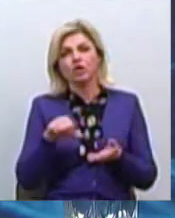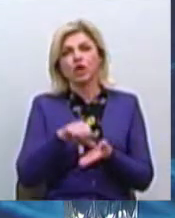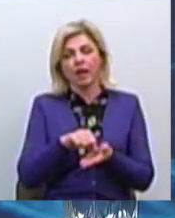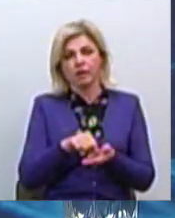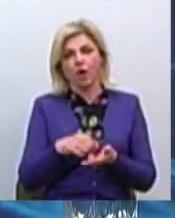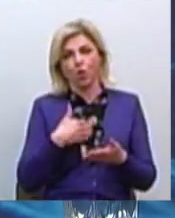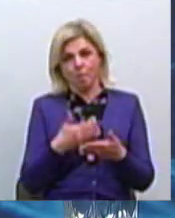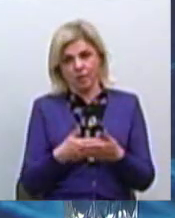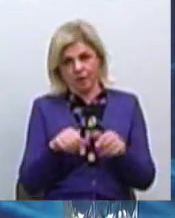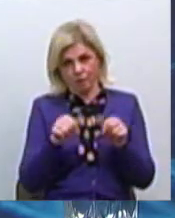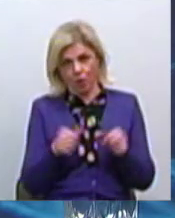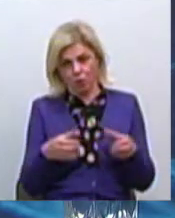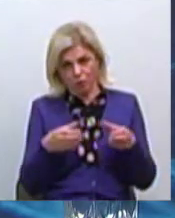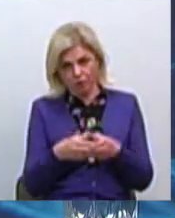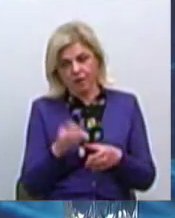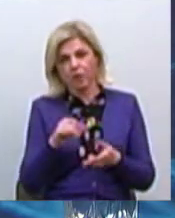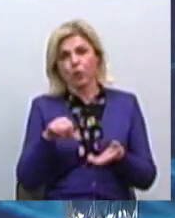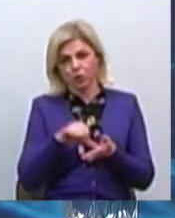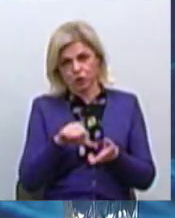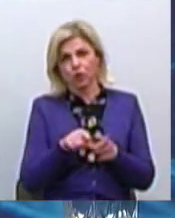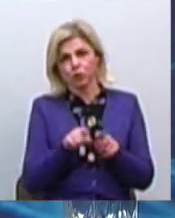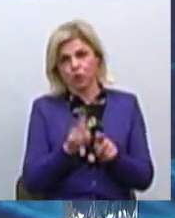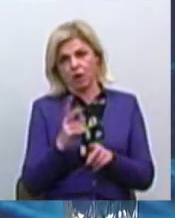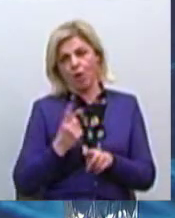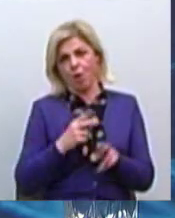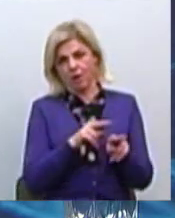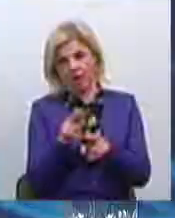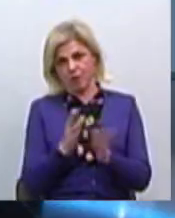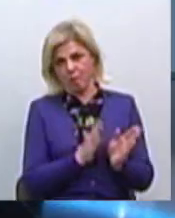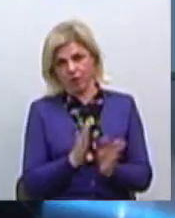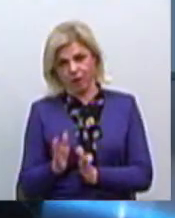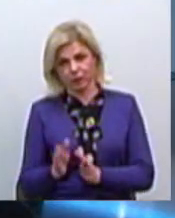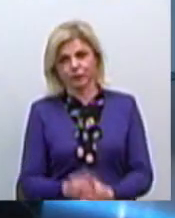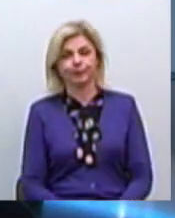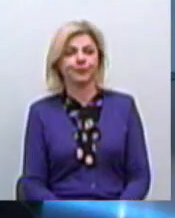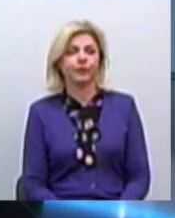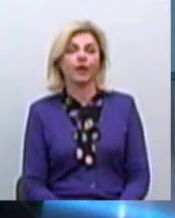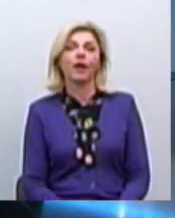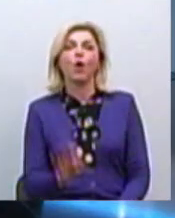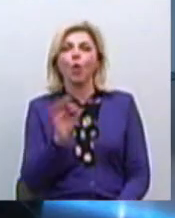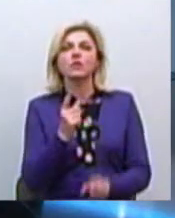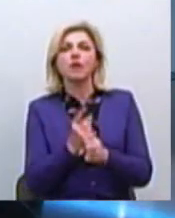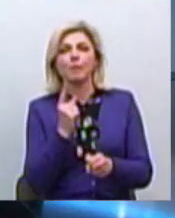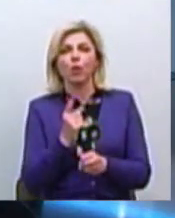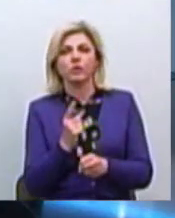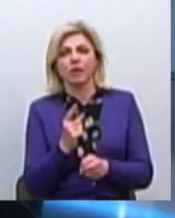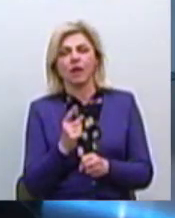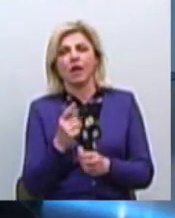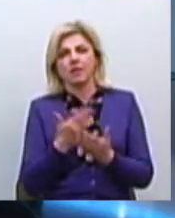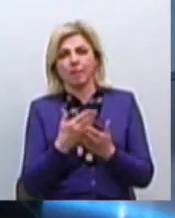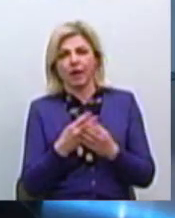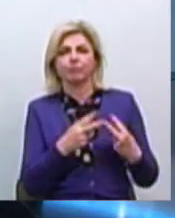громадських формувань, залучено також до охорони публічного порядку. Повертаючись до забороненої символіки, наприклад,